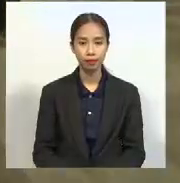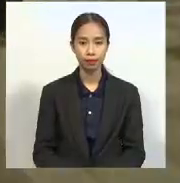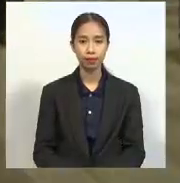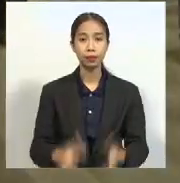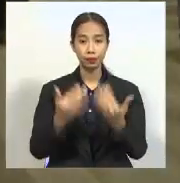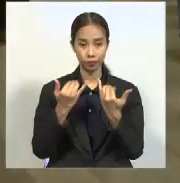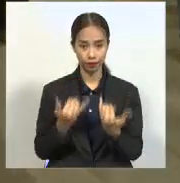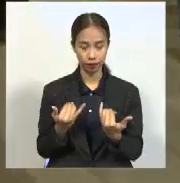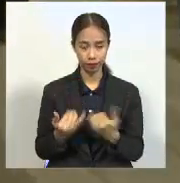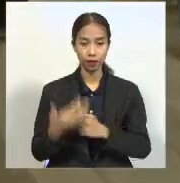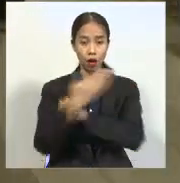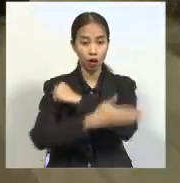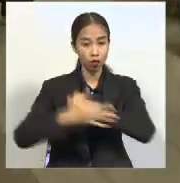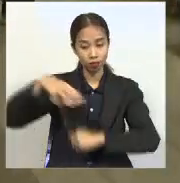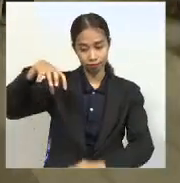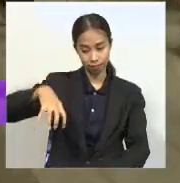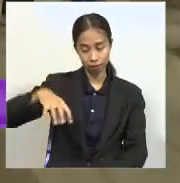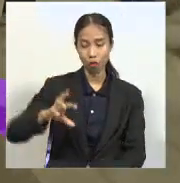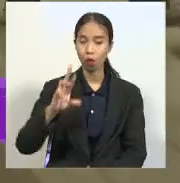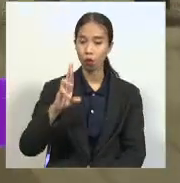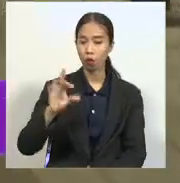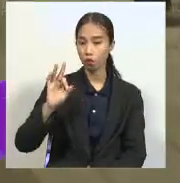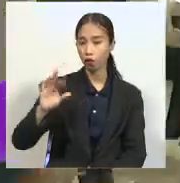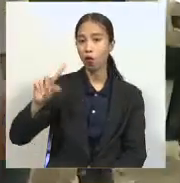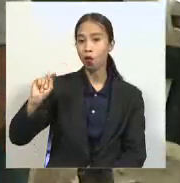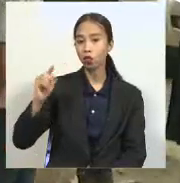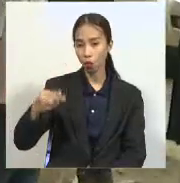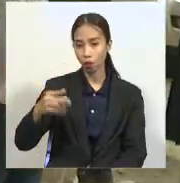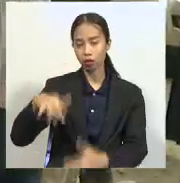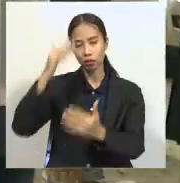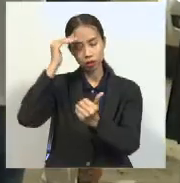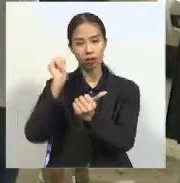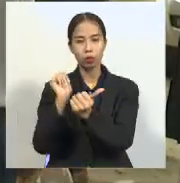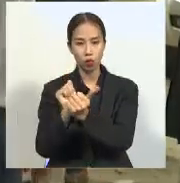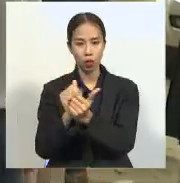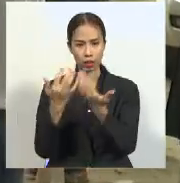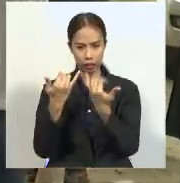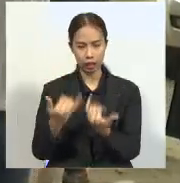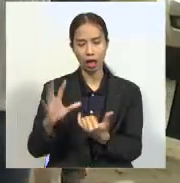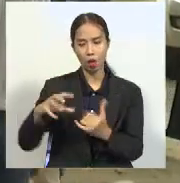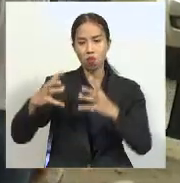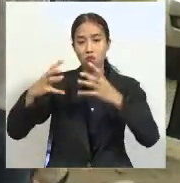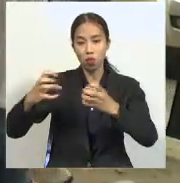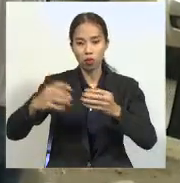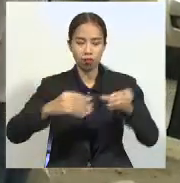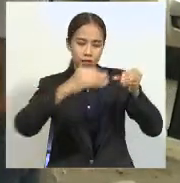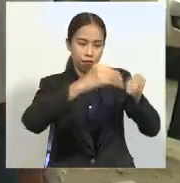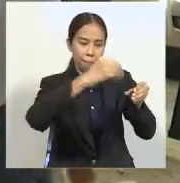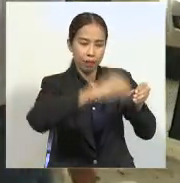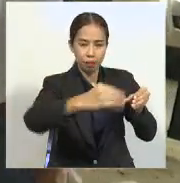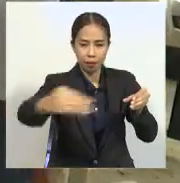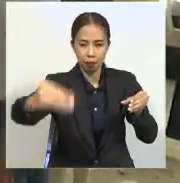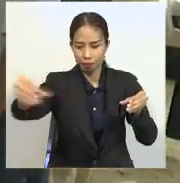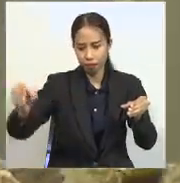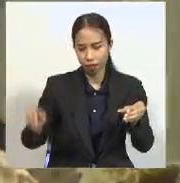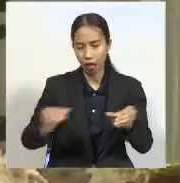การรถไฟแห่งประเทศไทยหรือว่ารฟท.นะครับและเจ้าหน้าที่ตำรวจนครบาลบางซื่อได้นำแท่งแบเรียร์ปูนเนี่ยมาปิดทางเข้าออกบ